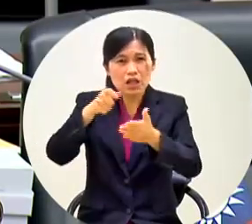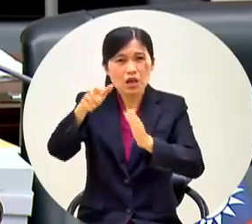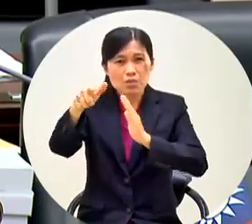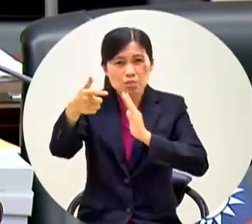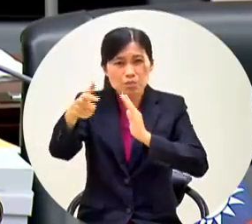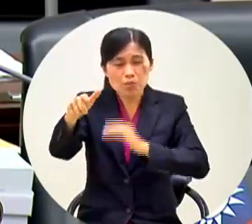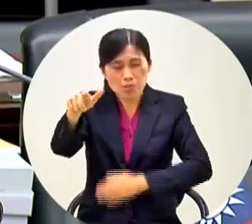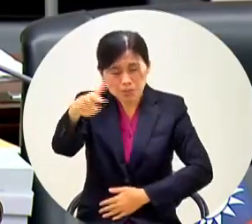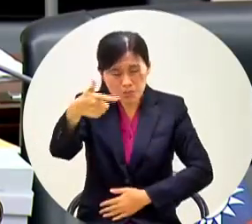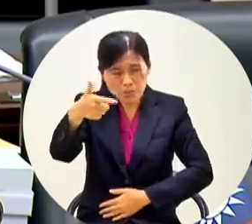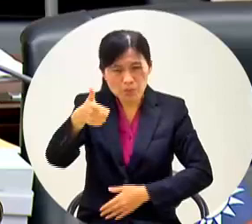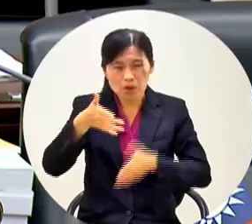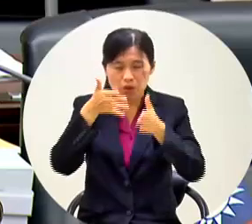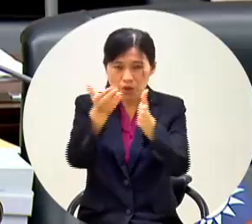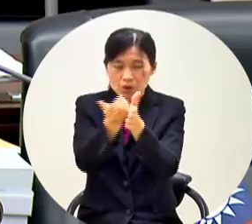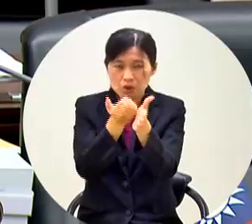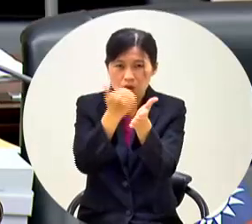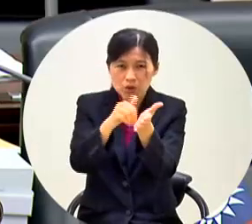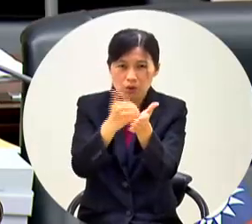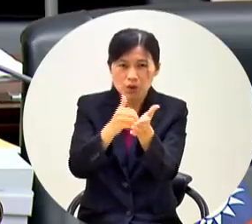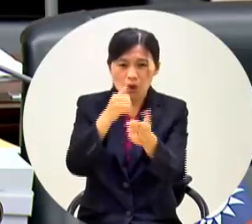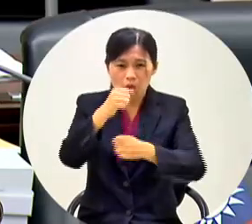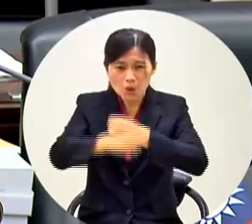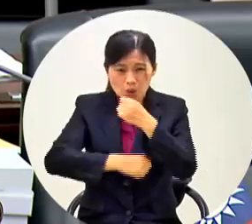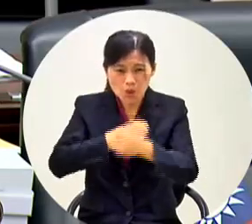作，我们只是要求